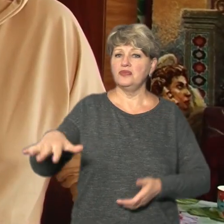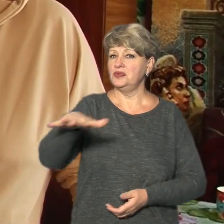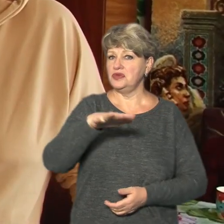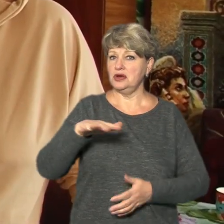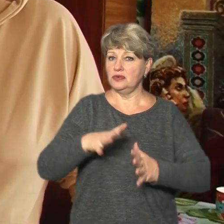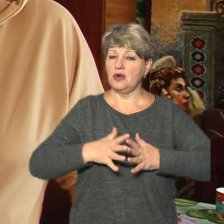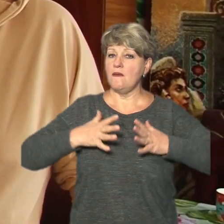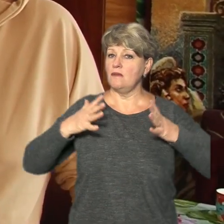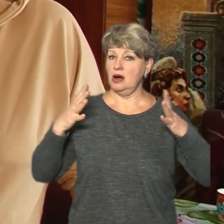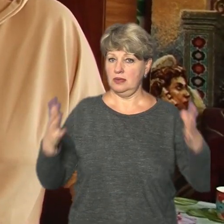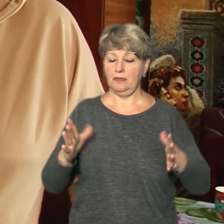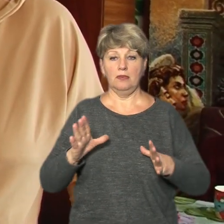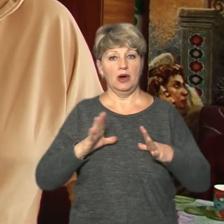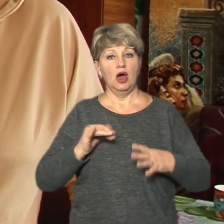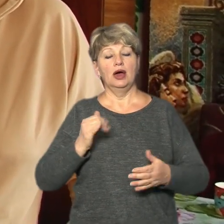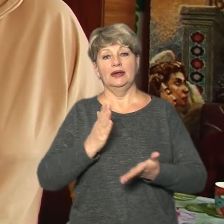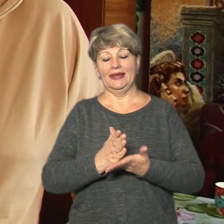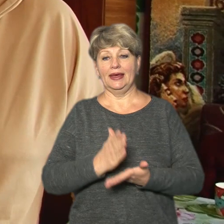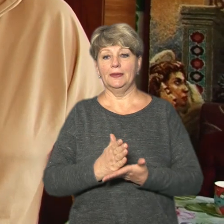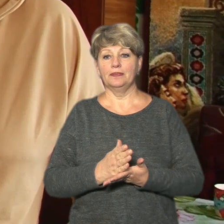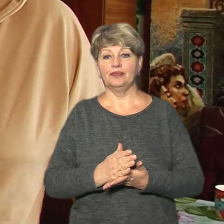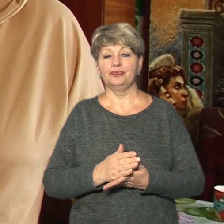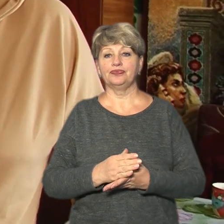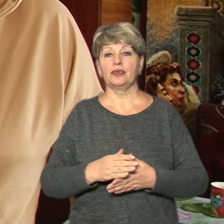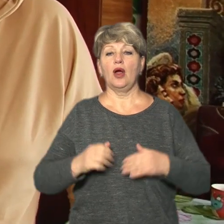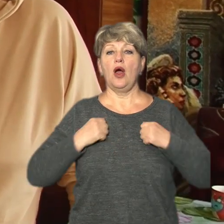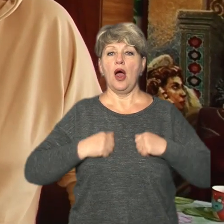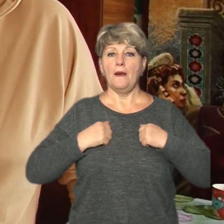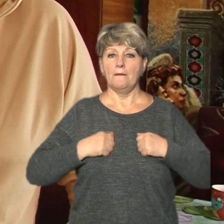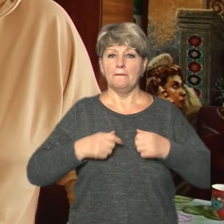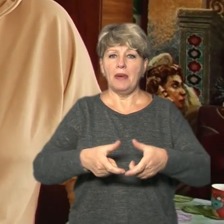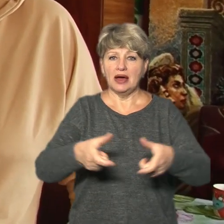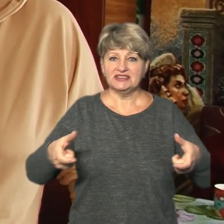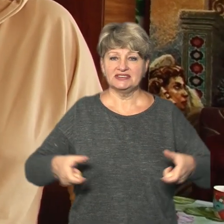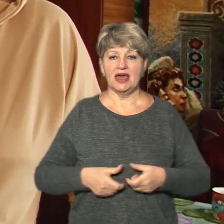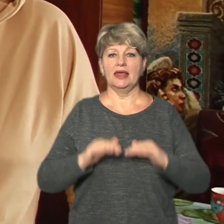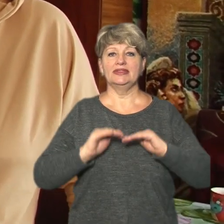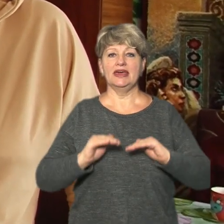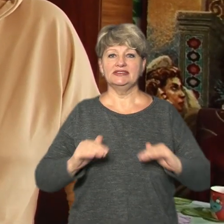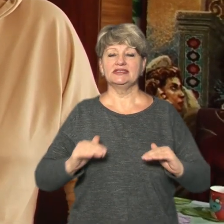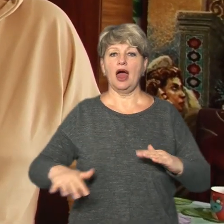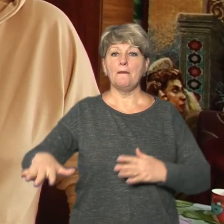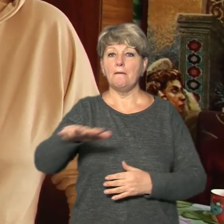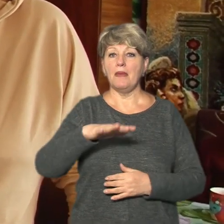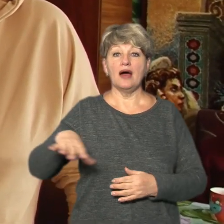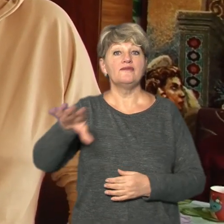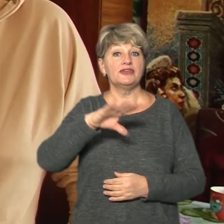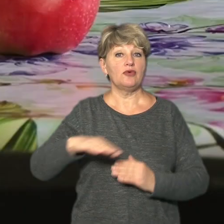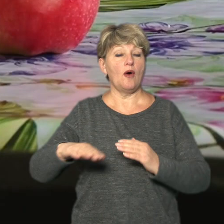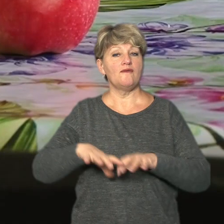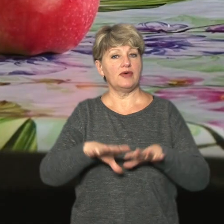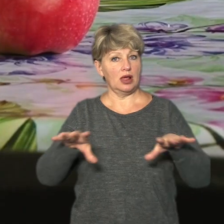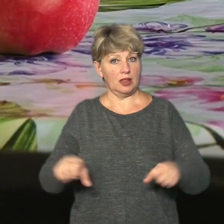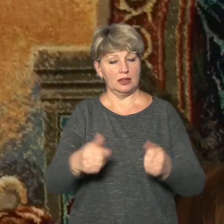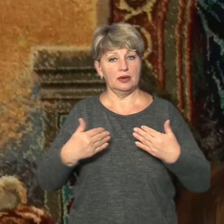здорова на цій території у нас і басейн майданчик у нас це все Влада не допомагала